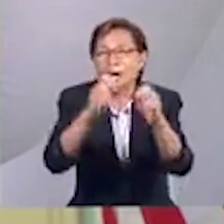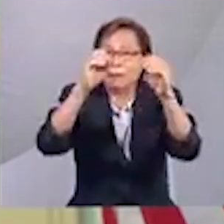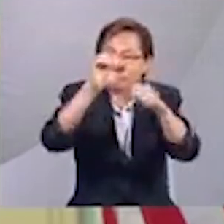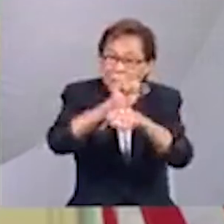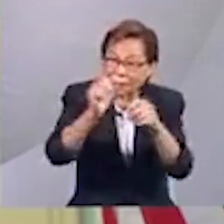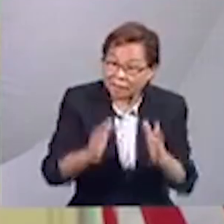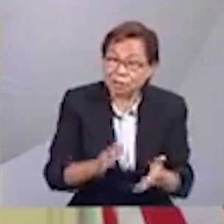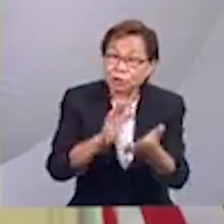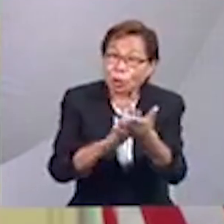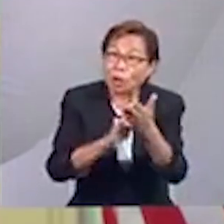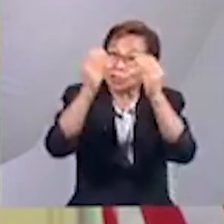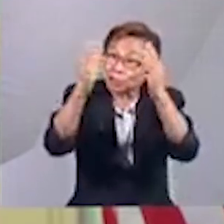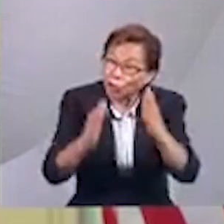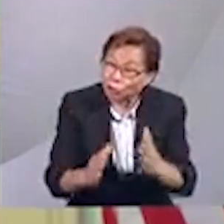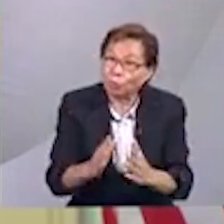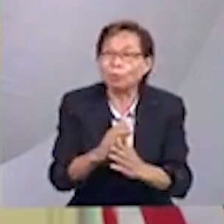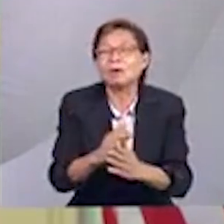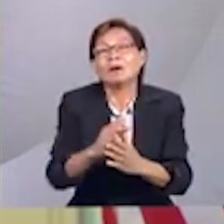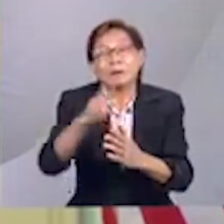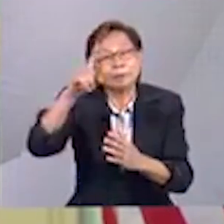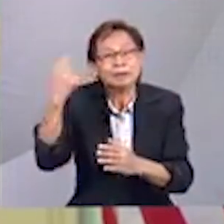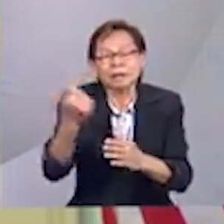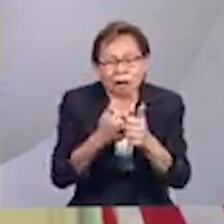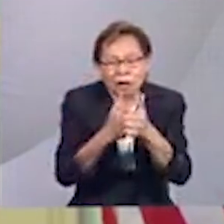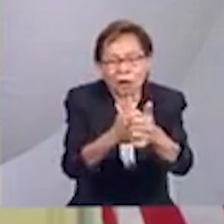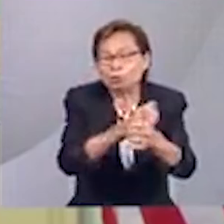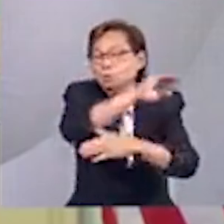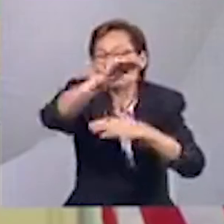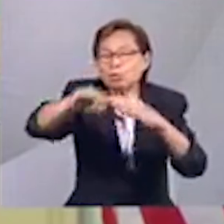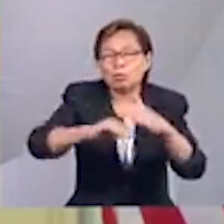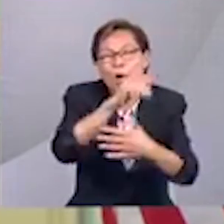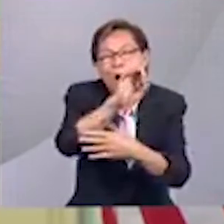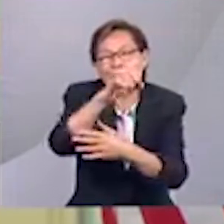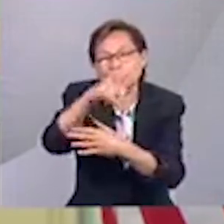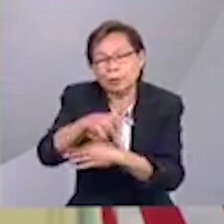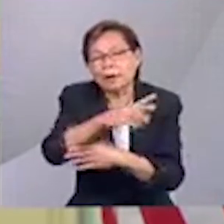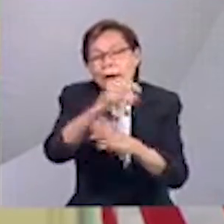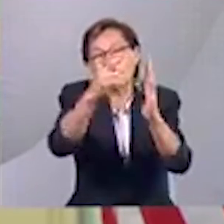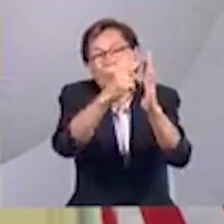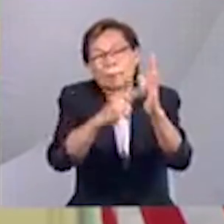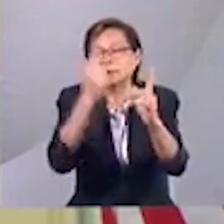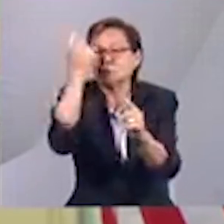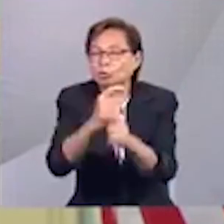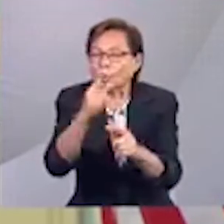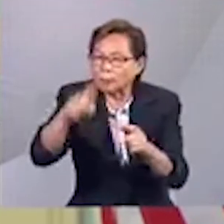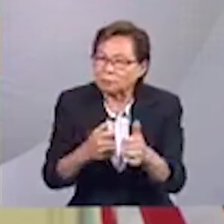juga sentiasa perlu mematuhi segala garis panduan dan peraturan yang telah